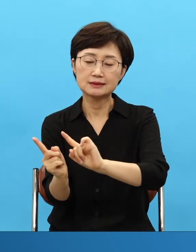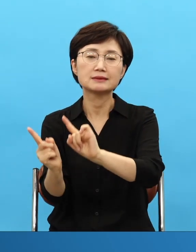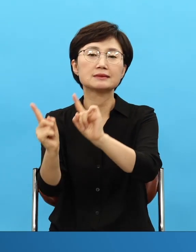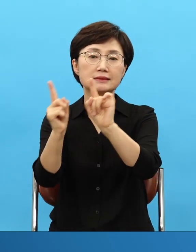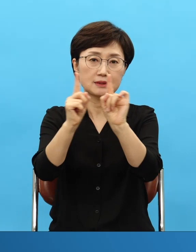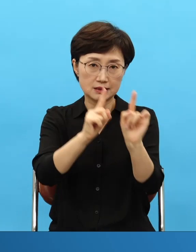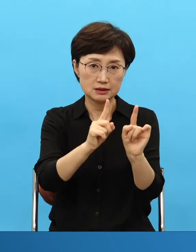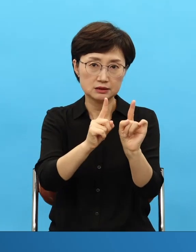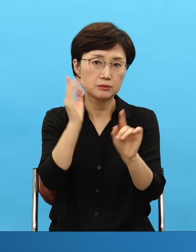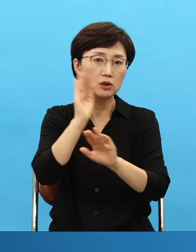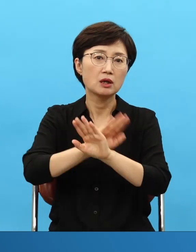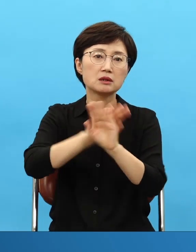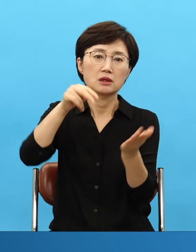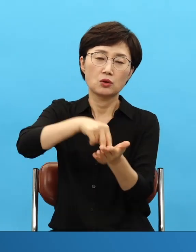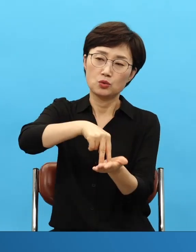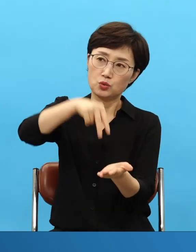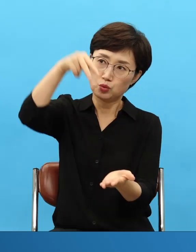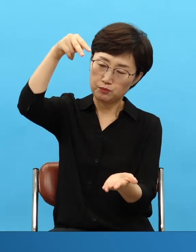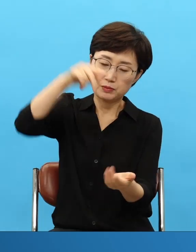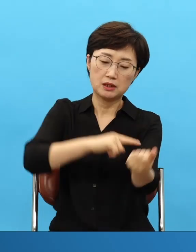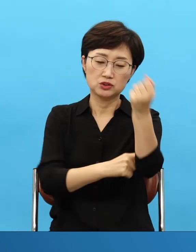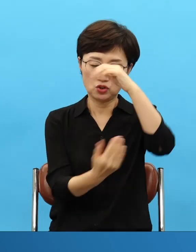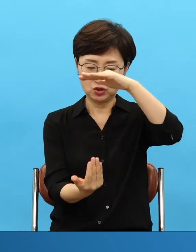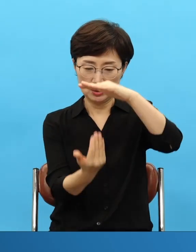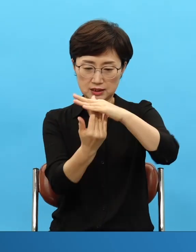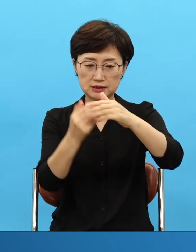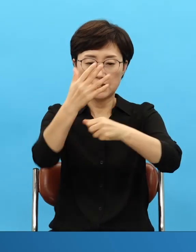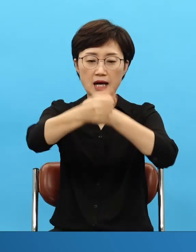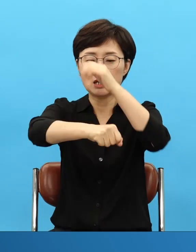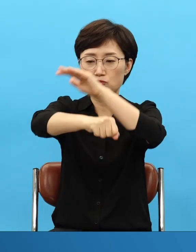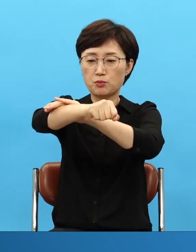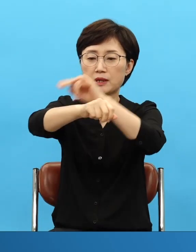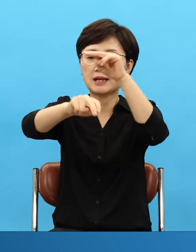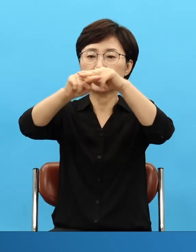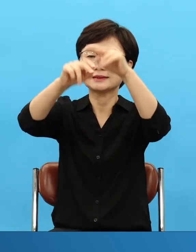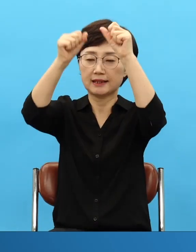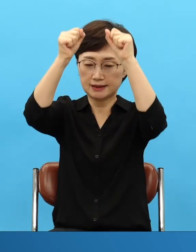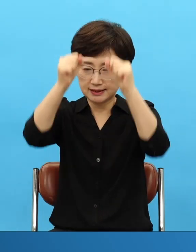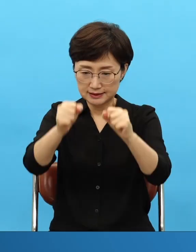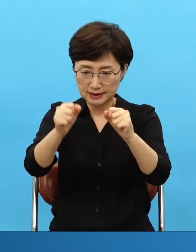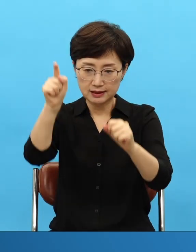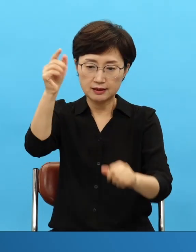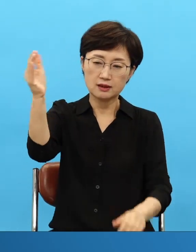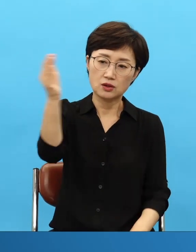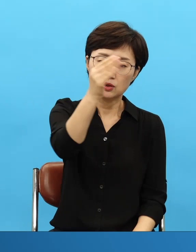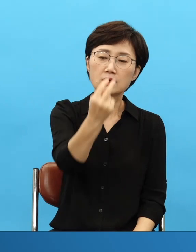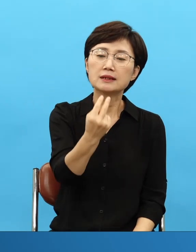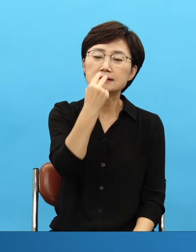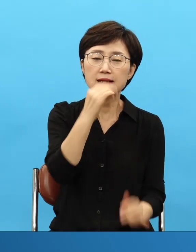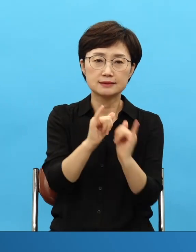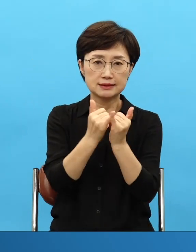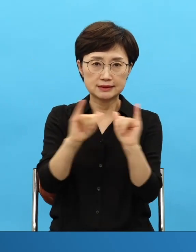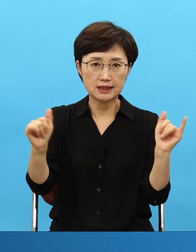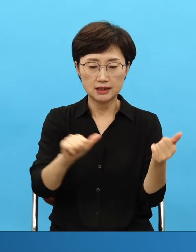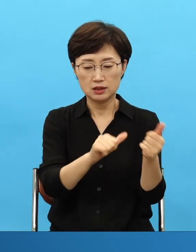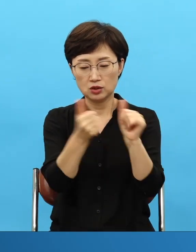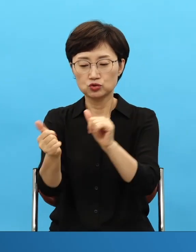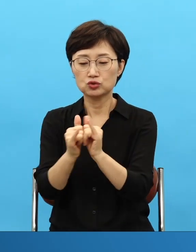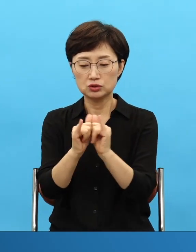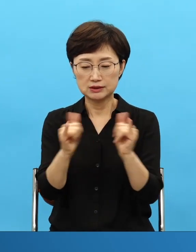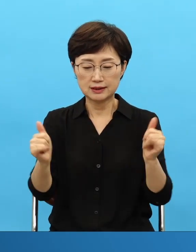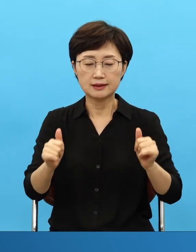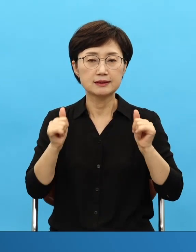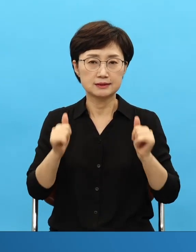자 가운데서 다시 살아나시며 하늘에 오르사 전능하신 하나님 우편에 앉아 계시다가